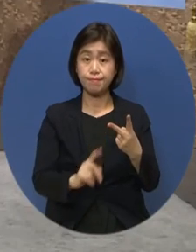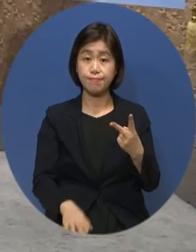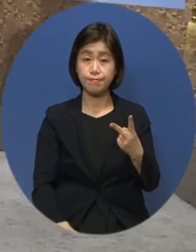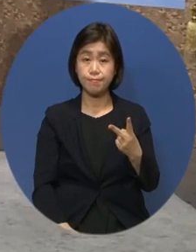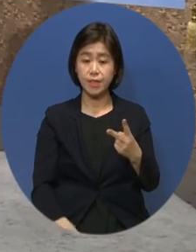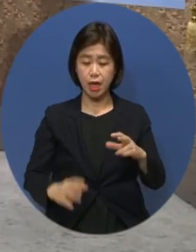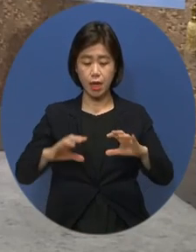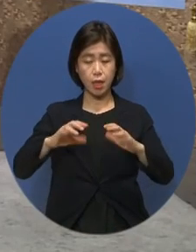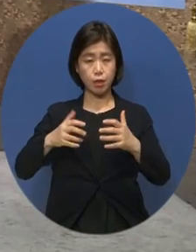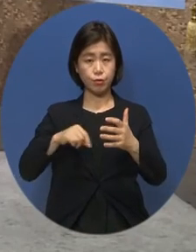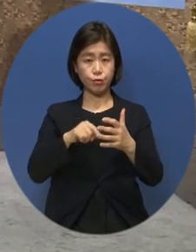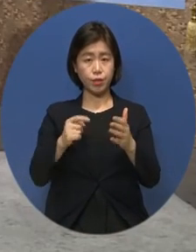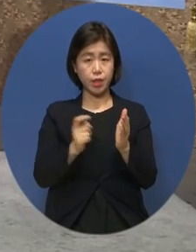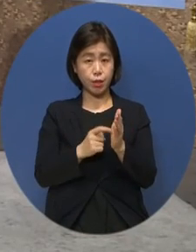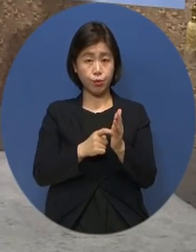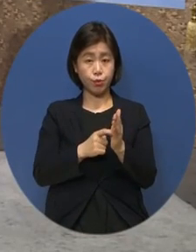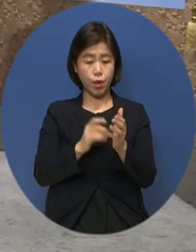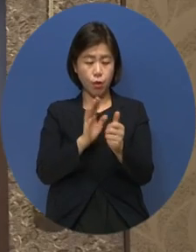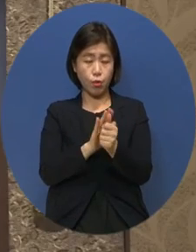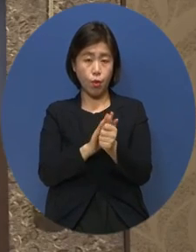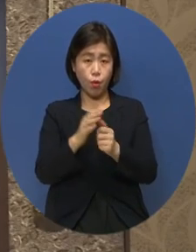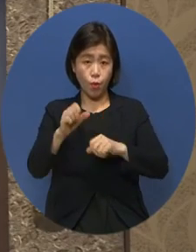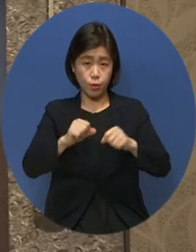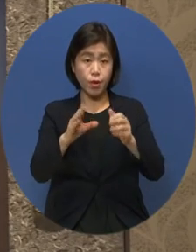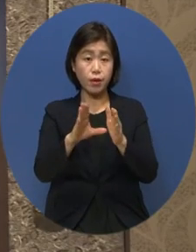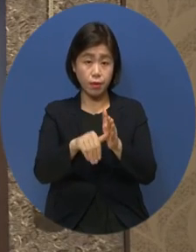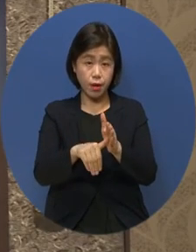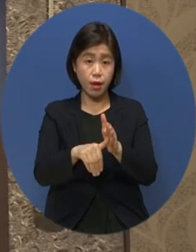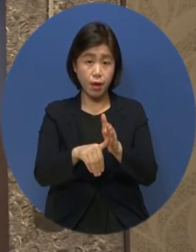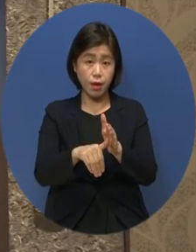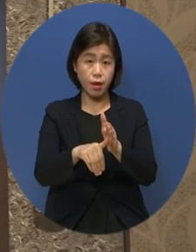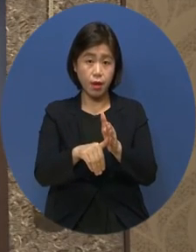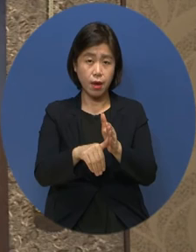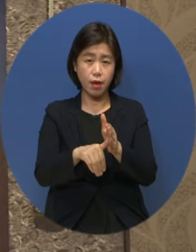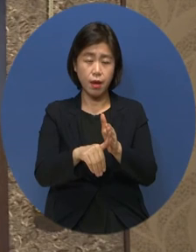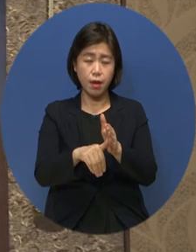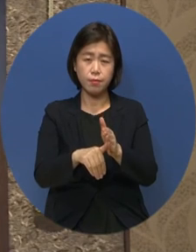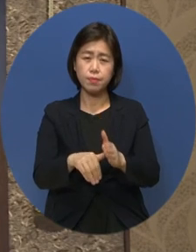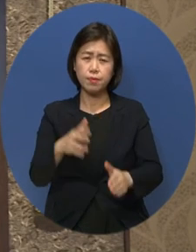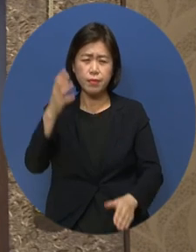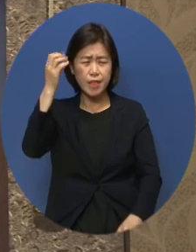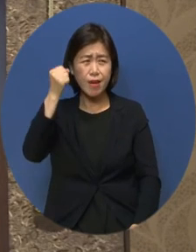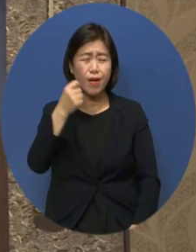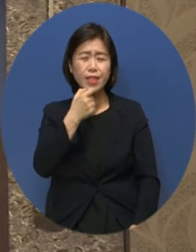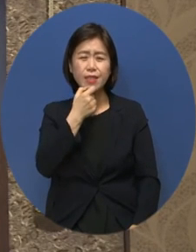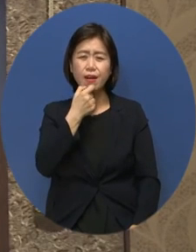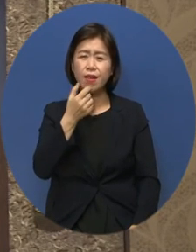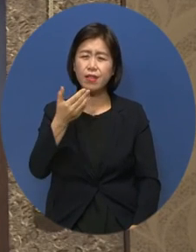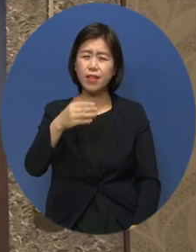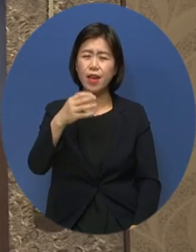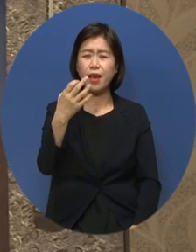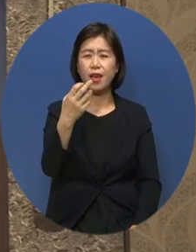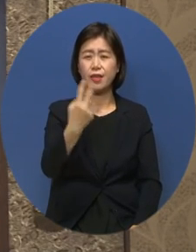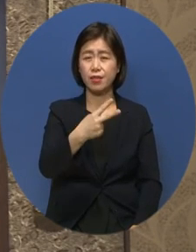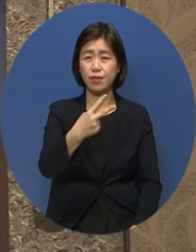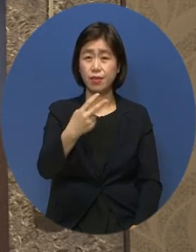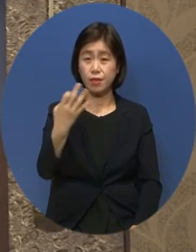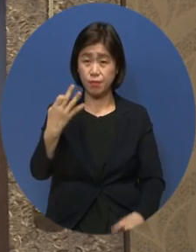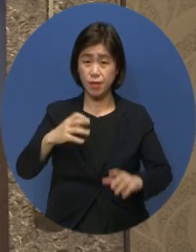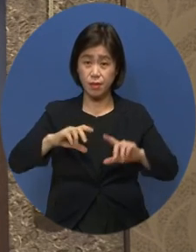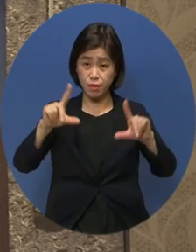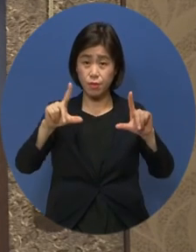국내에 갱 덕구 활동을 하면서 누구나 타 기억하기 싫은 일인데 2014년도에 그 세월호 사건 때